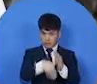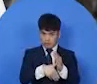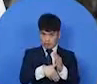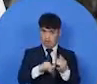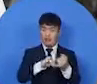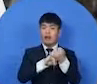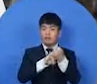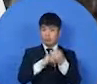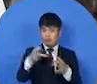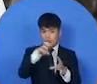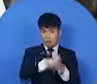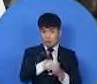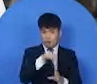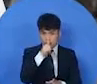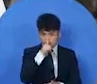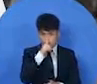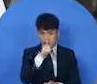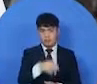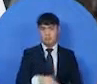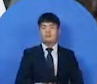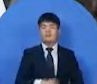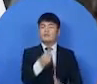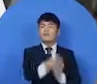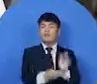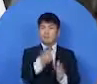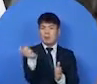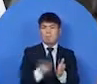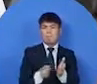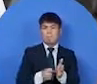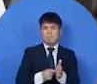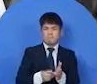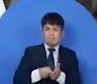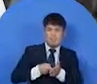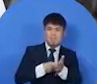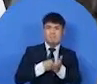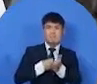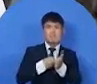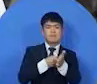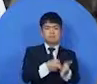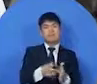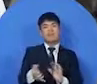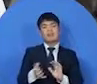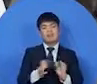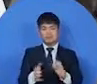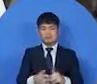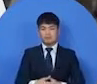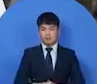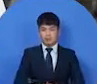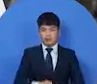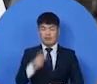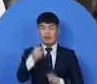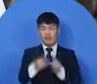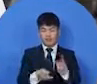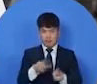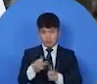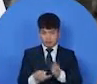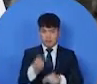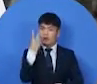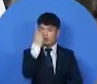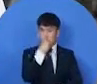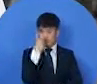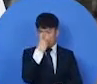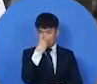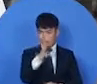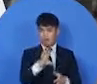증권 동서 횡단 철도의 조서 칸 건설을 촉구하는 그런 자리가 되겠습니다 고 이 사업의 타당성